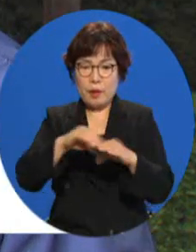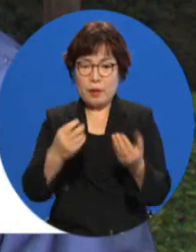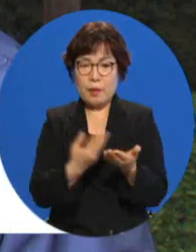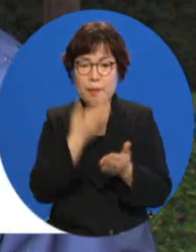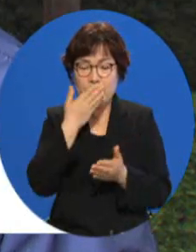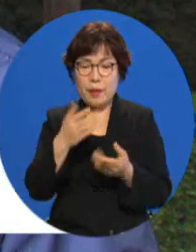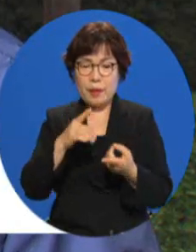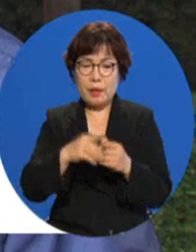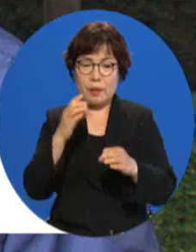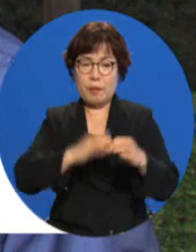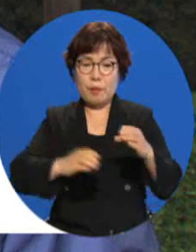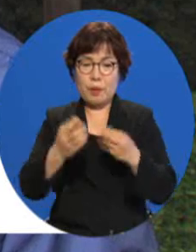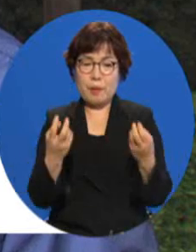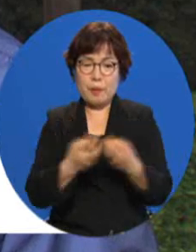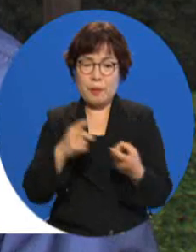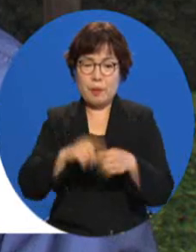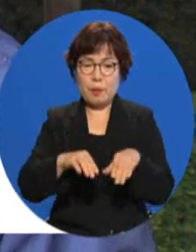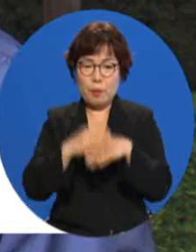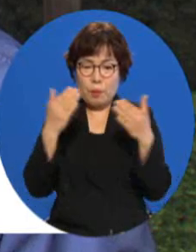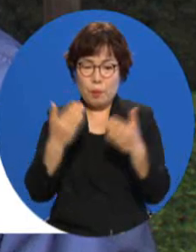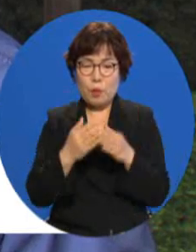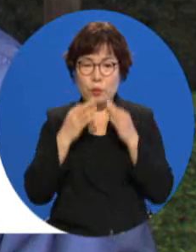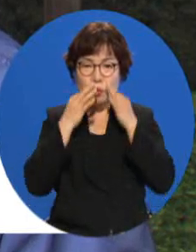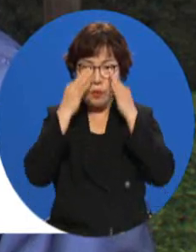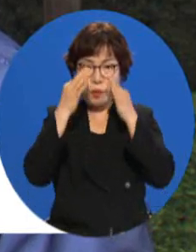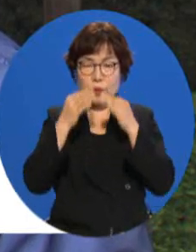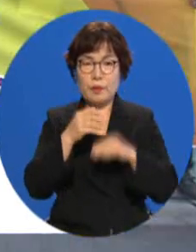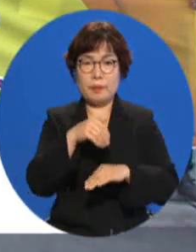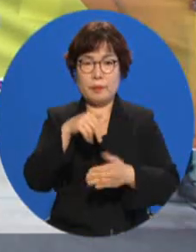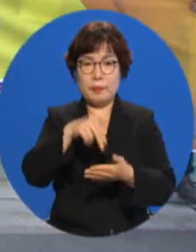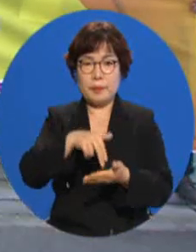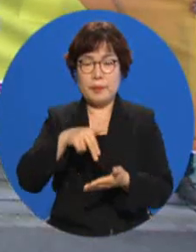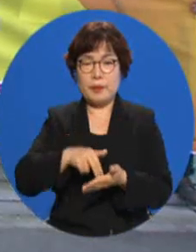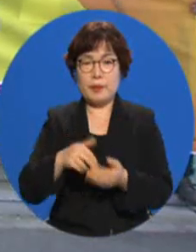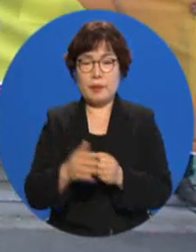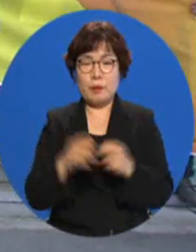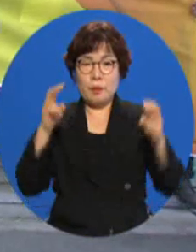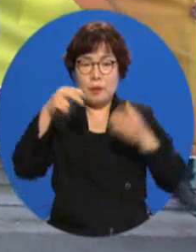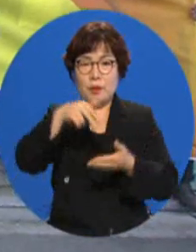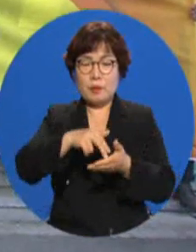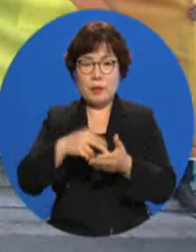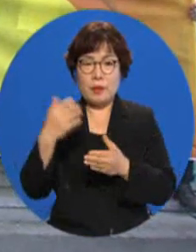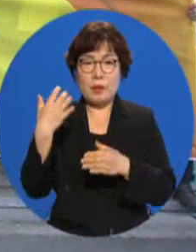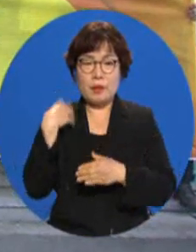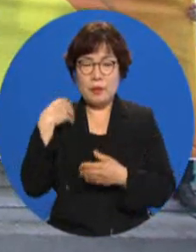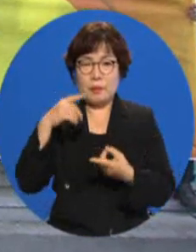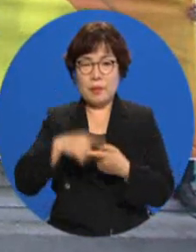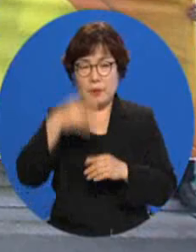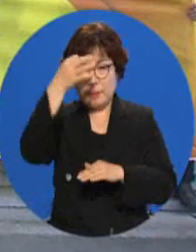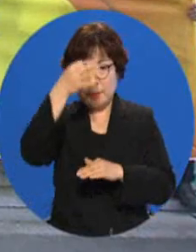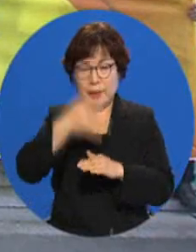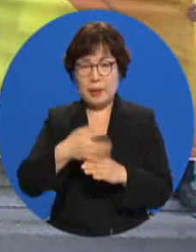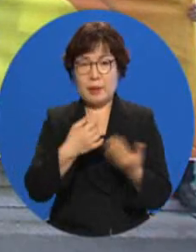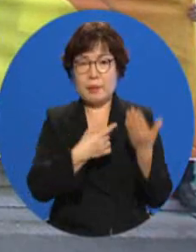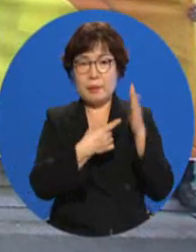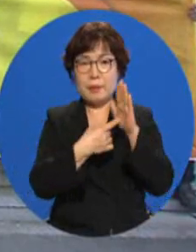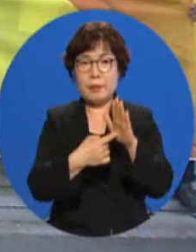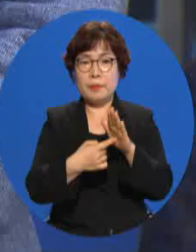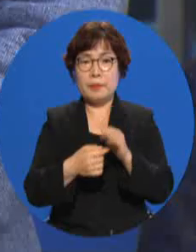수 있는 그런 보완적인 방법까지도 함께 강구해보도록. 업체들도 책임을 통감한다며 머리를